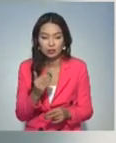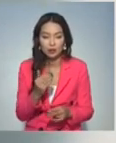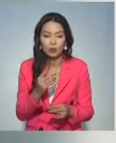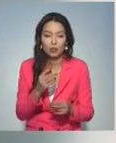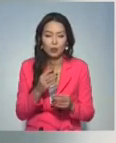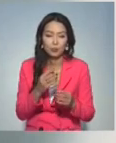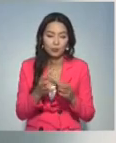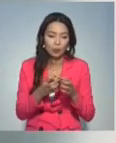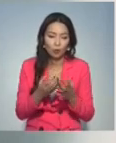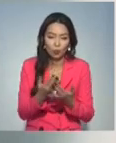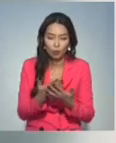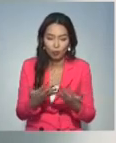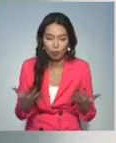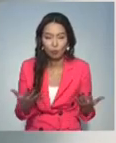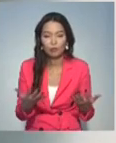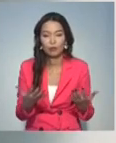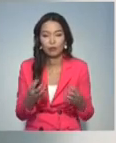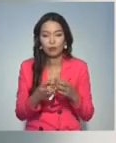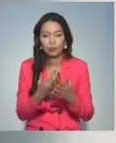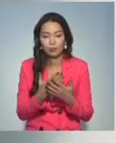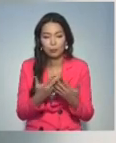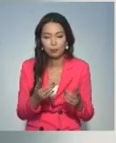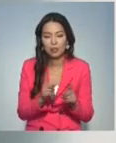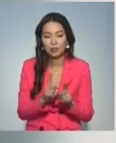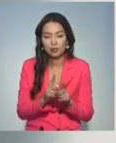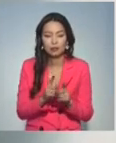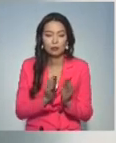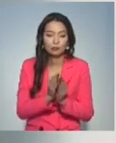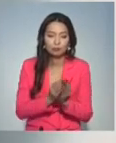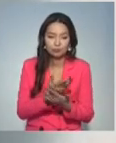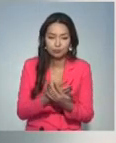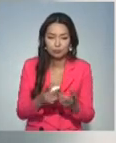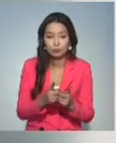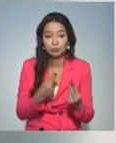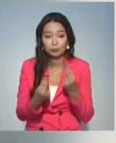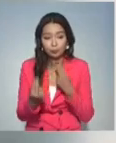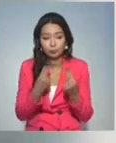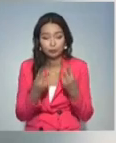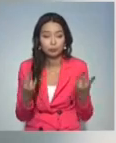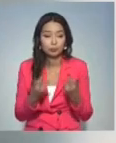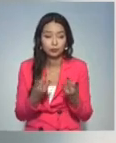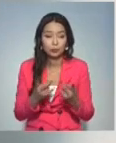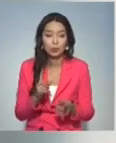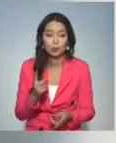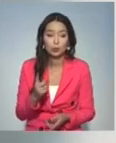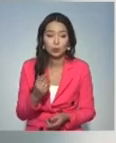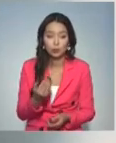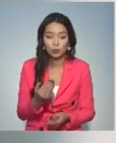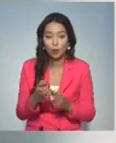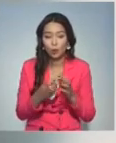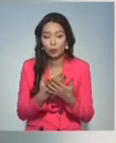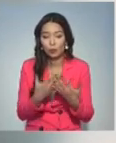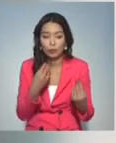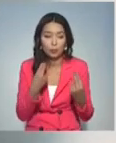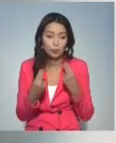көкеністерді, жеміс-жидектерді, яғни өсімдік тағамдарын көбірек тұтынуымыз керек. Және өсімдік